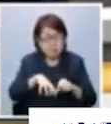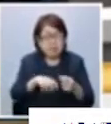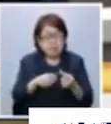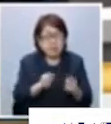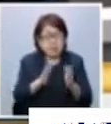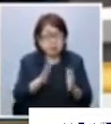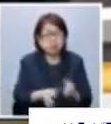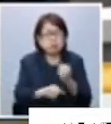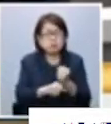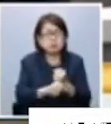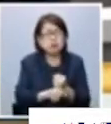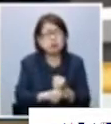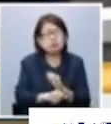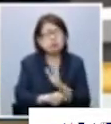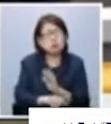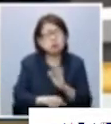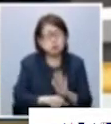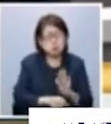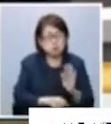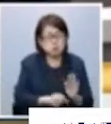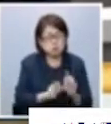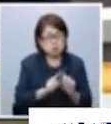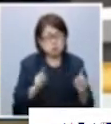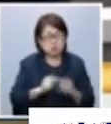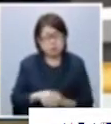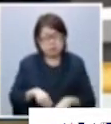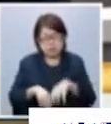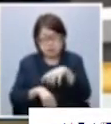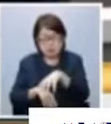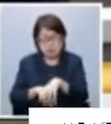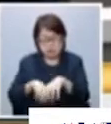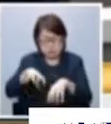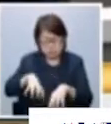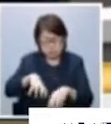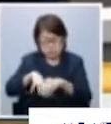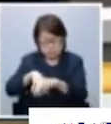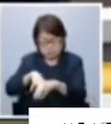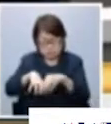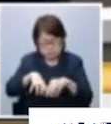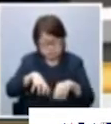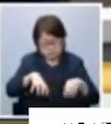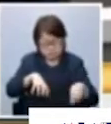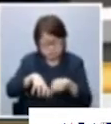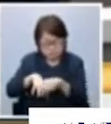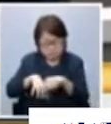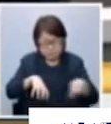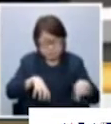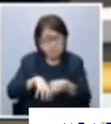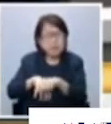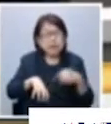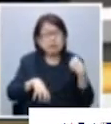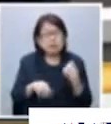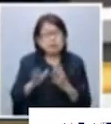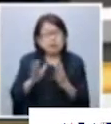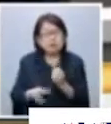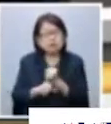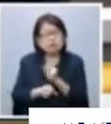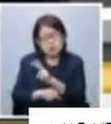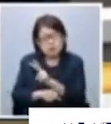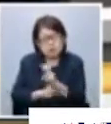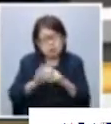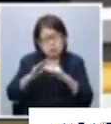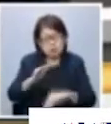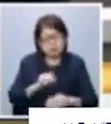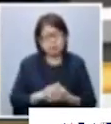านเป็นการเฉพาะกรมหนึ่งมีข้าราชการเนี่ยบางกรมนะครับไม่ถึง200คนการรับที่หน่วย